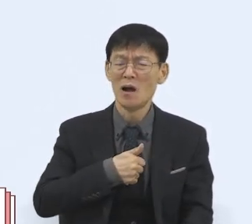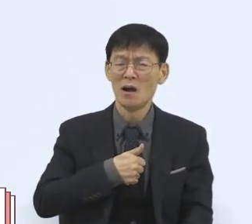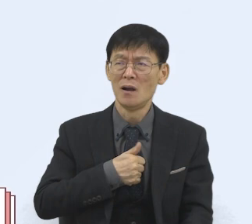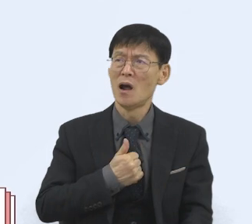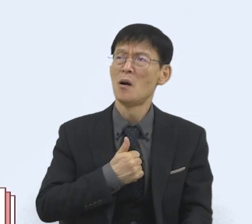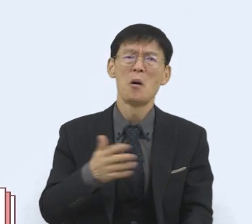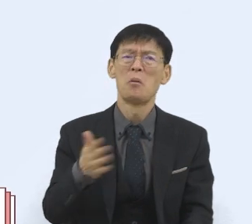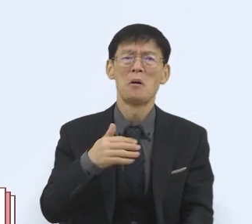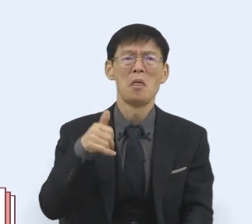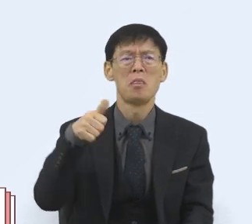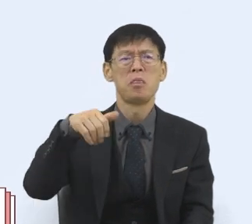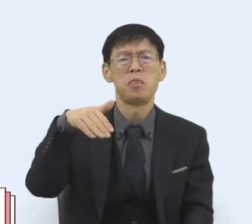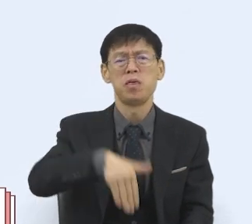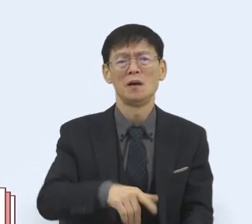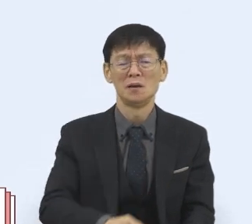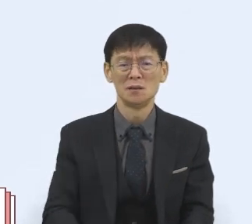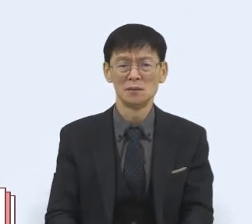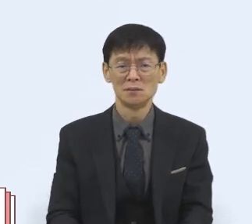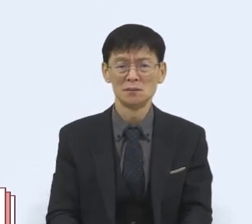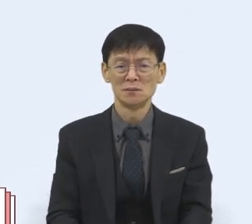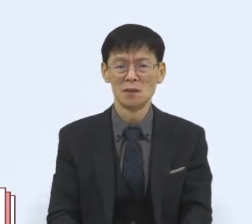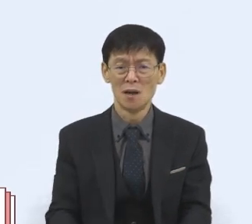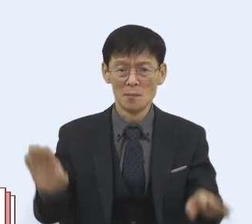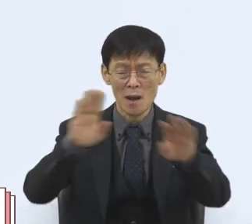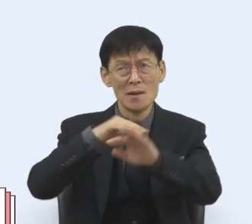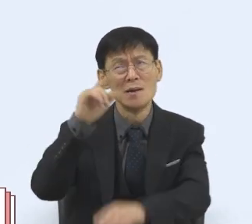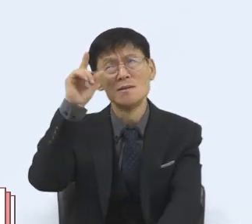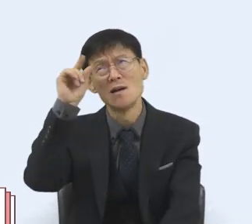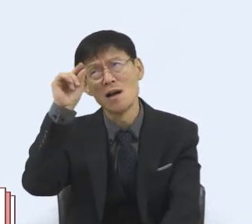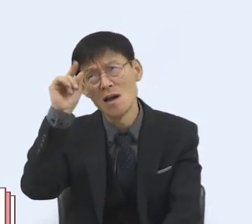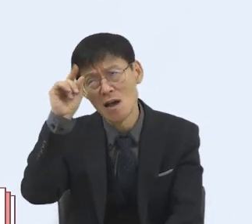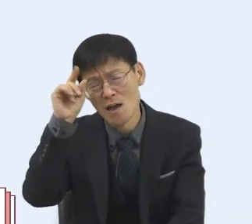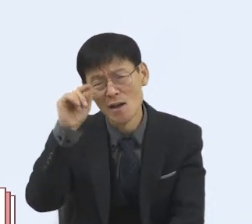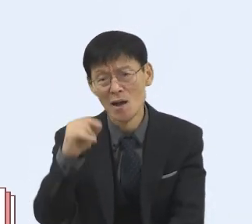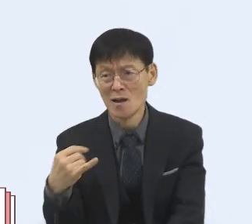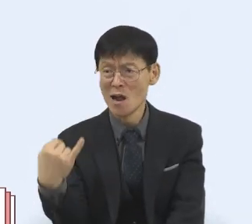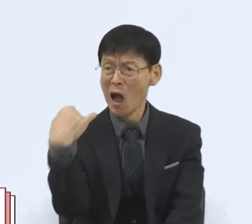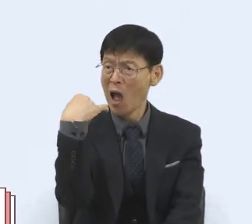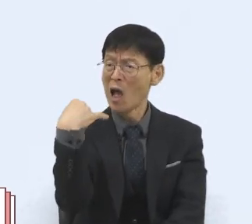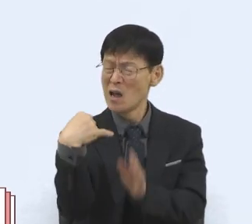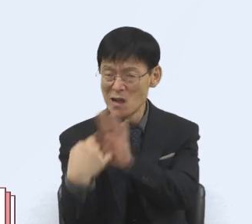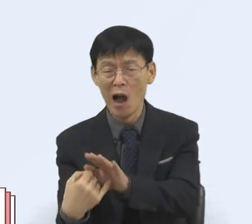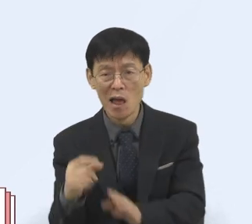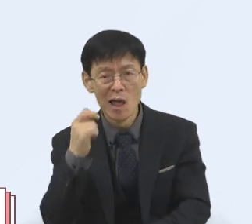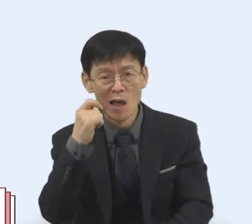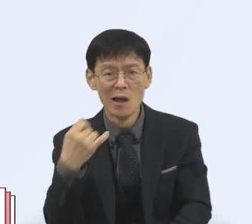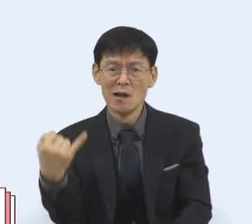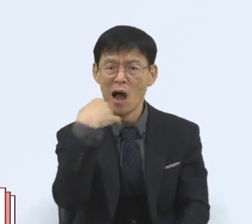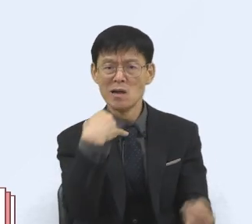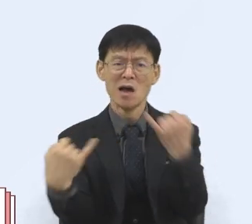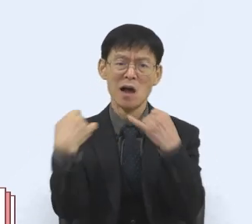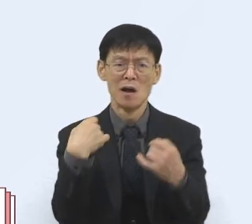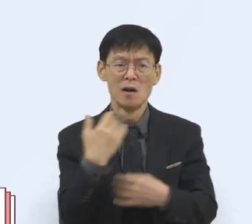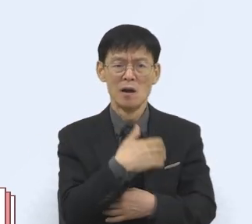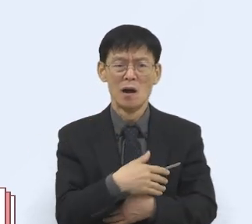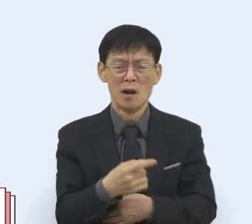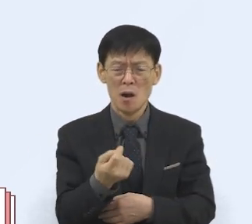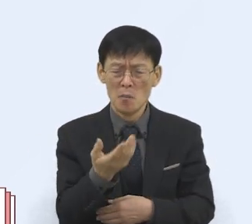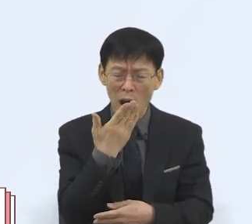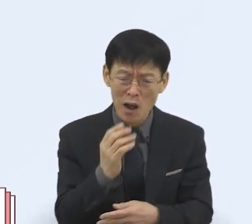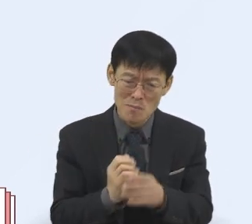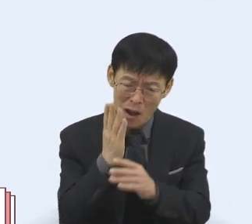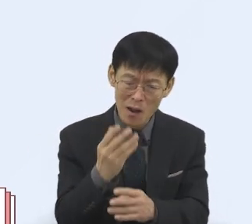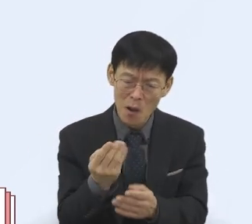자신감과 자존감이 떨어질 수 있습니다. 또한 밤에 잠을 못 자서 면역력이 떨어지고 지나치게